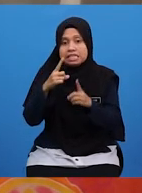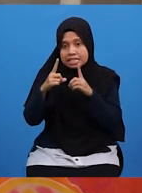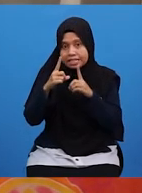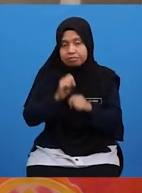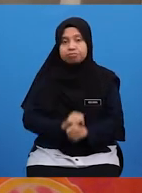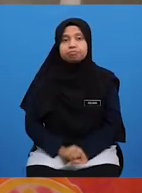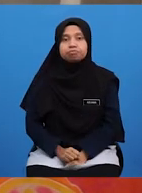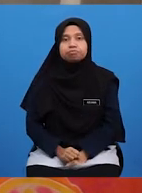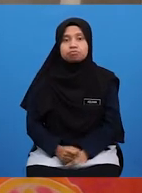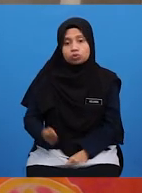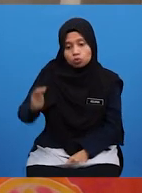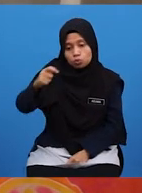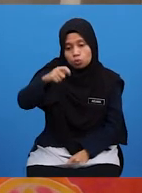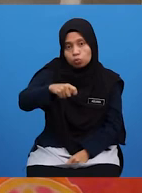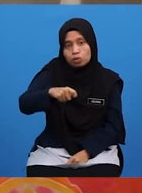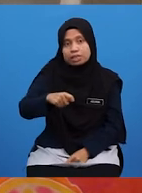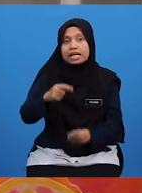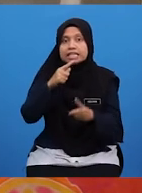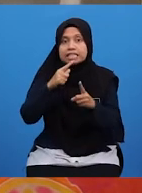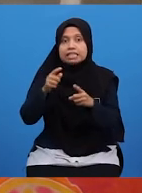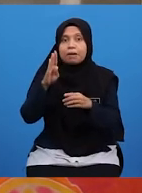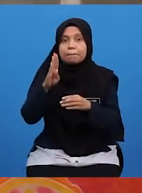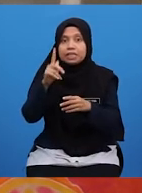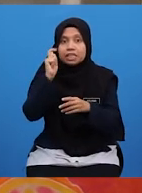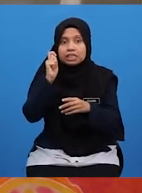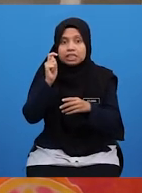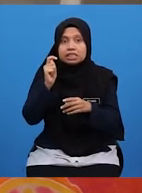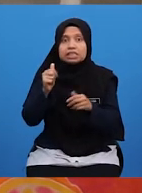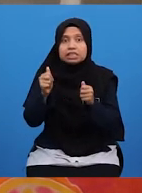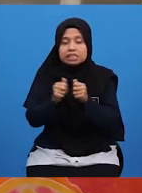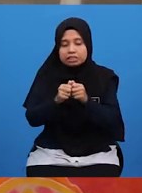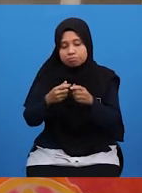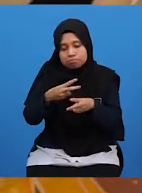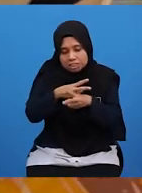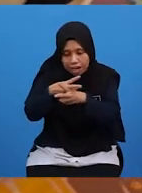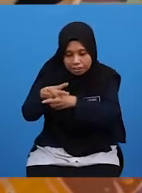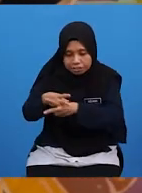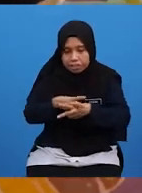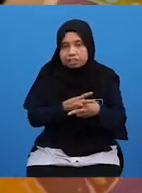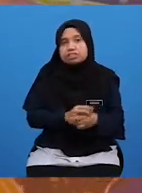Sekarang, tuangkan lilin B tadi ke dalam penakung dengan berhati-hati.